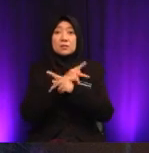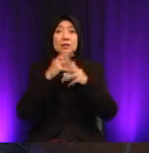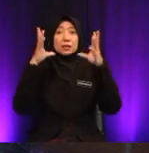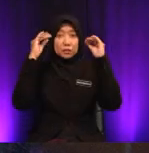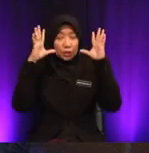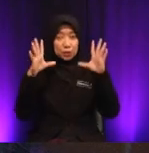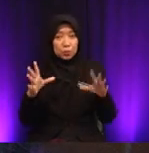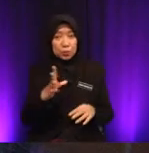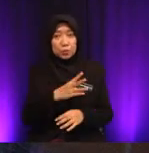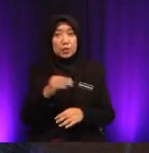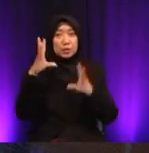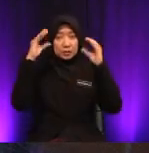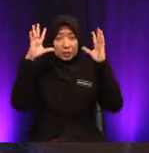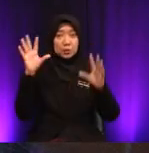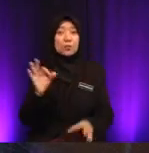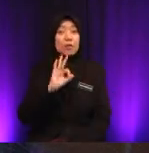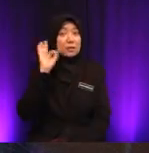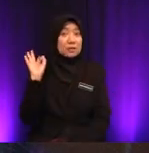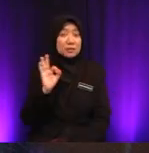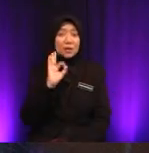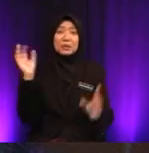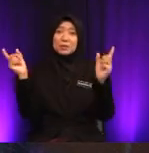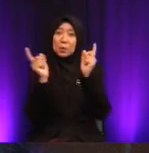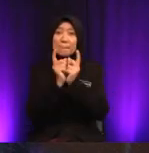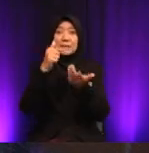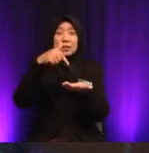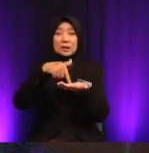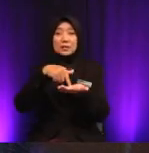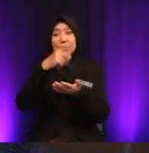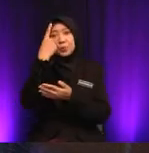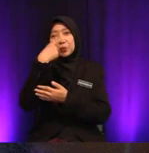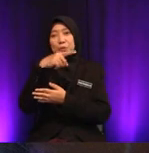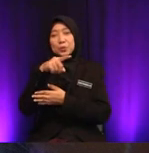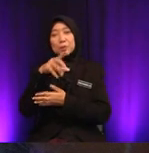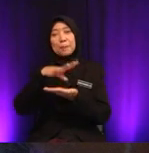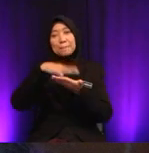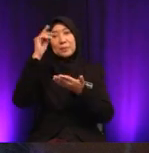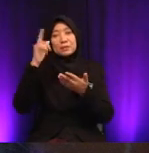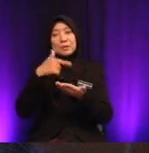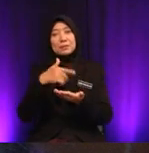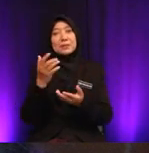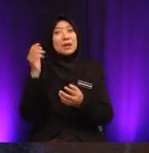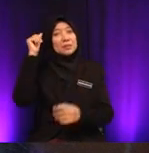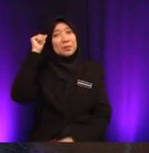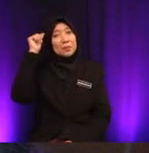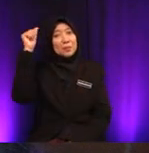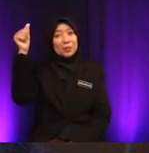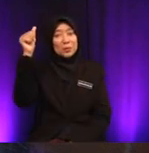juga kita akan jumpa lagi untuk subjek seterusnya dalam mengatasi asalamualaikum